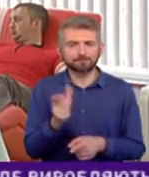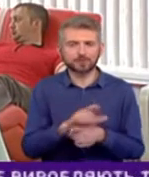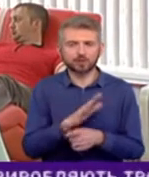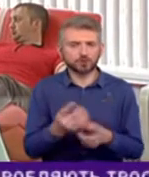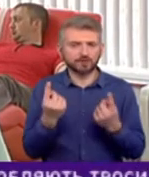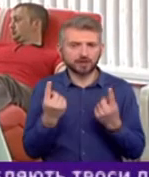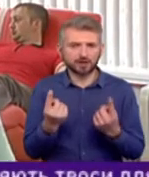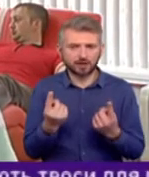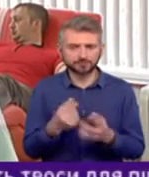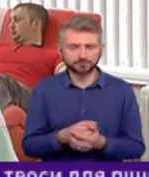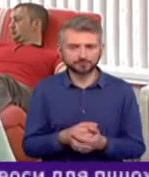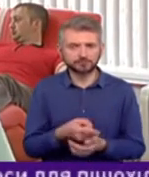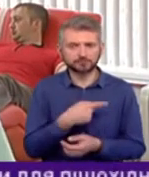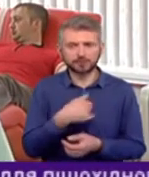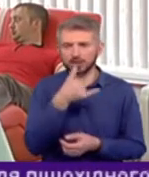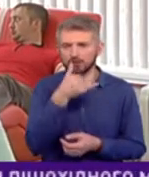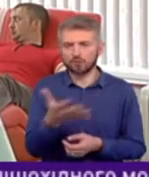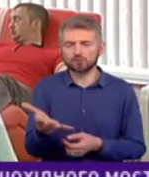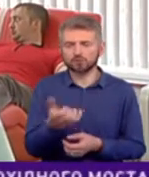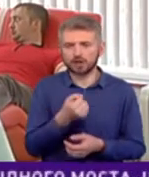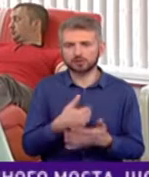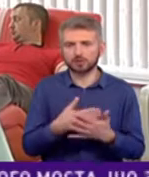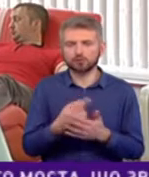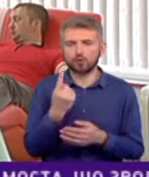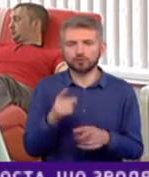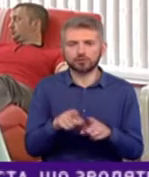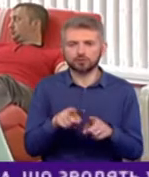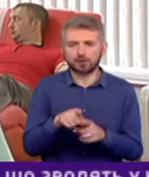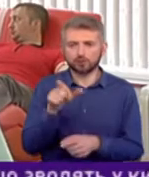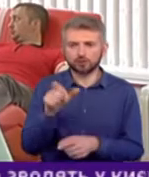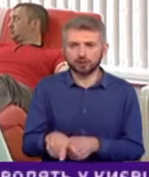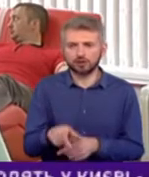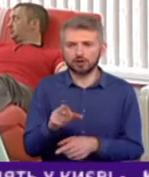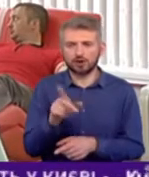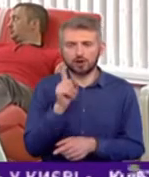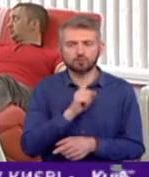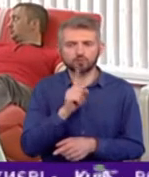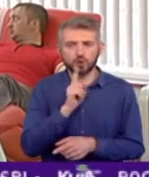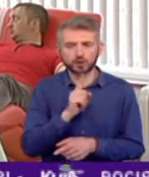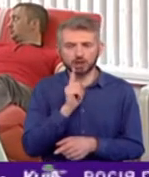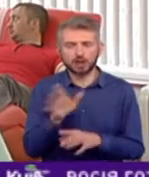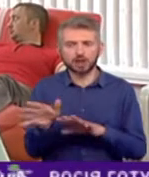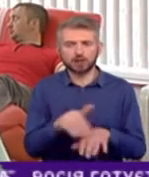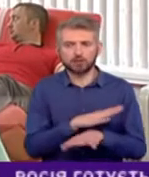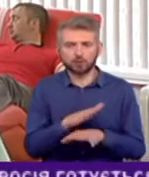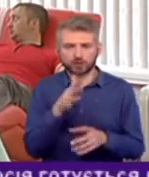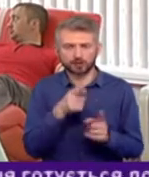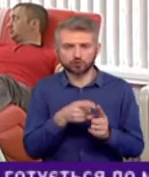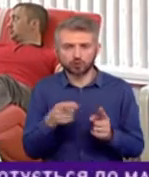велика. Ми не можемо брати, скажімо, одну і ту ж саму людину, поки не пройшли